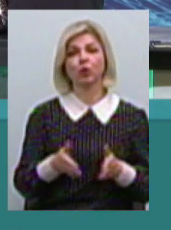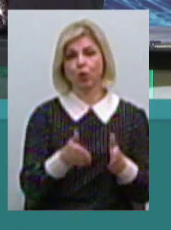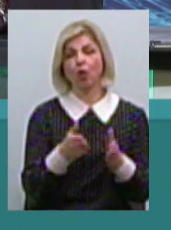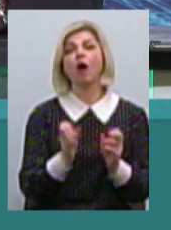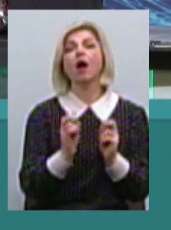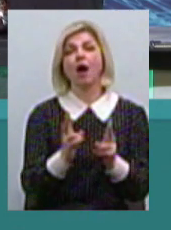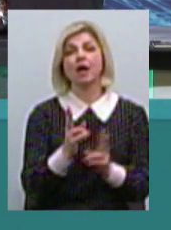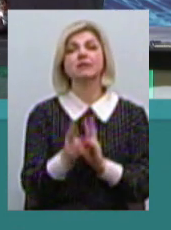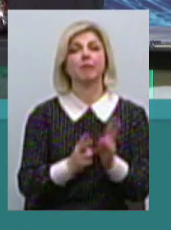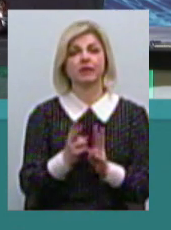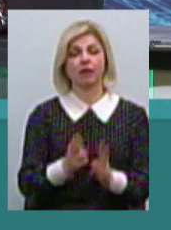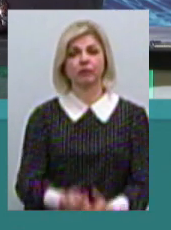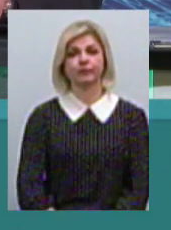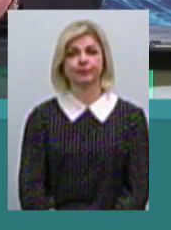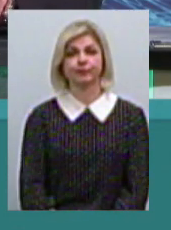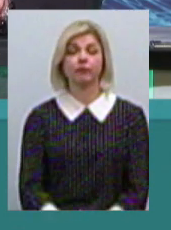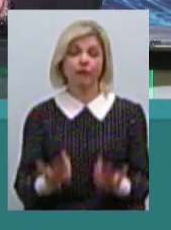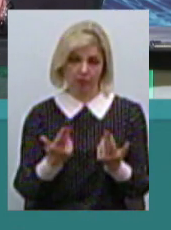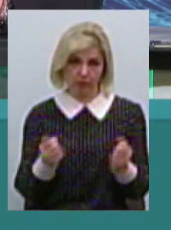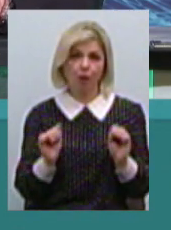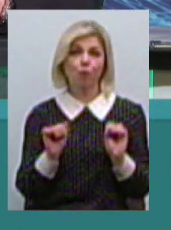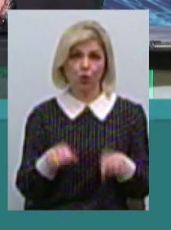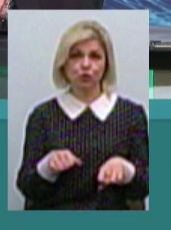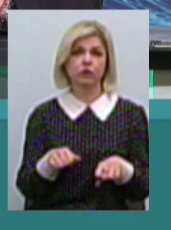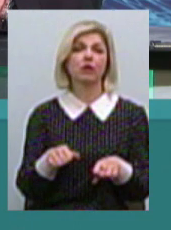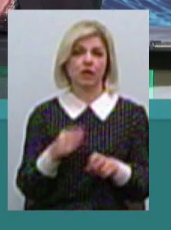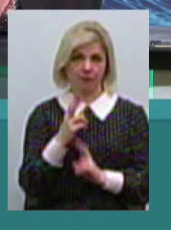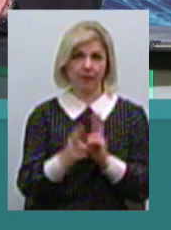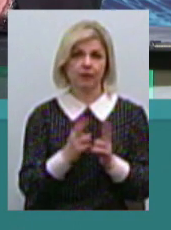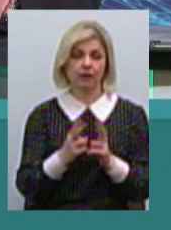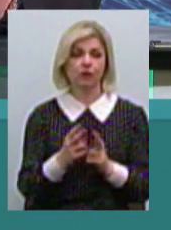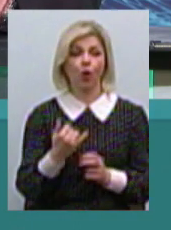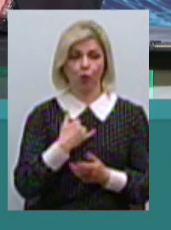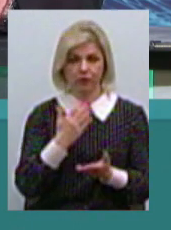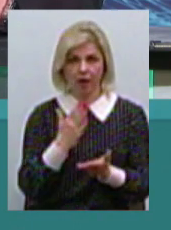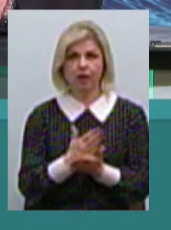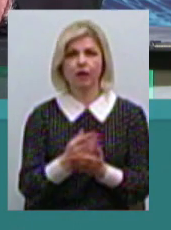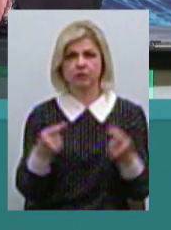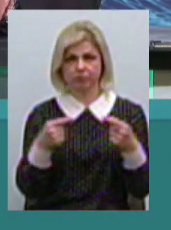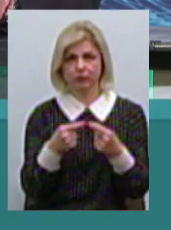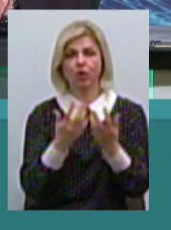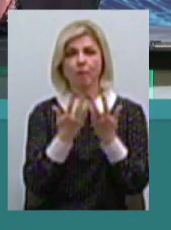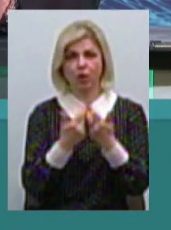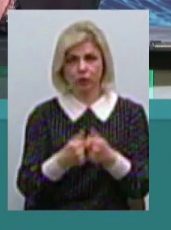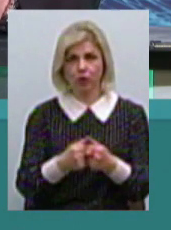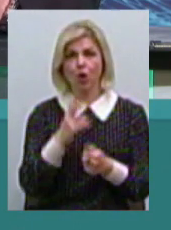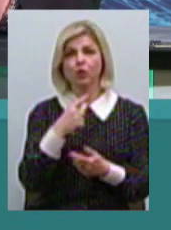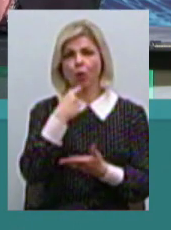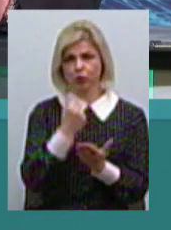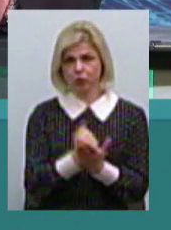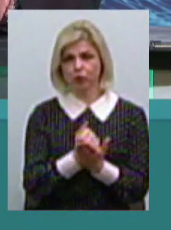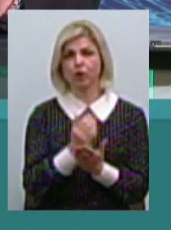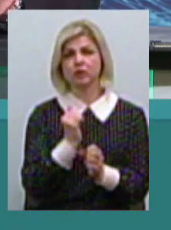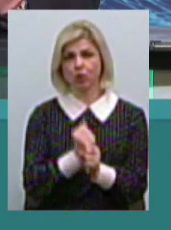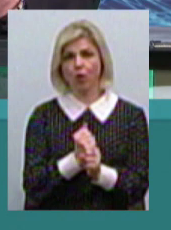як вони впливають? Звісно, можуть впливати, і в нас вже є певні підрахунки, але ми остаточно зробимо, коли